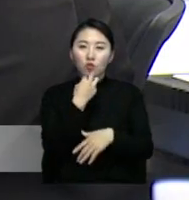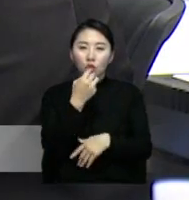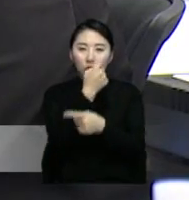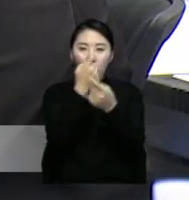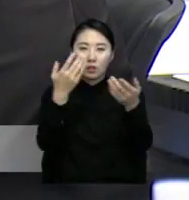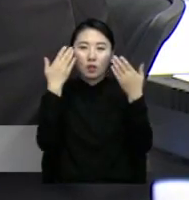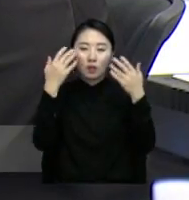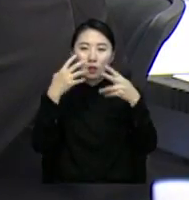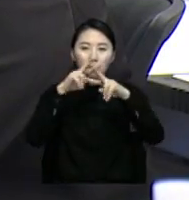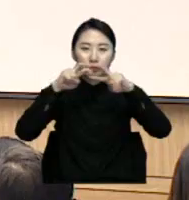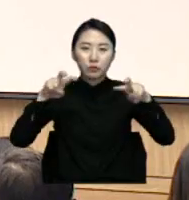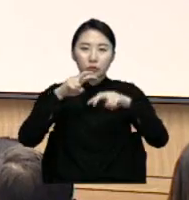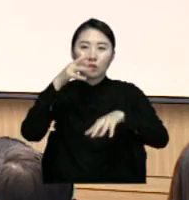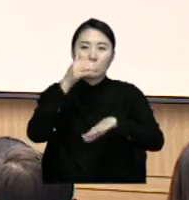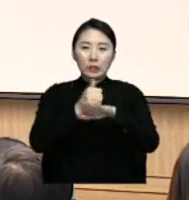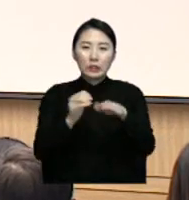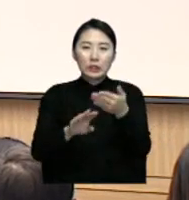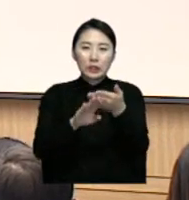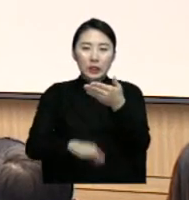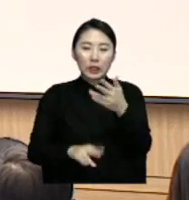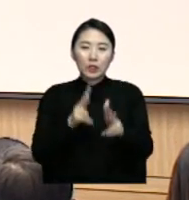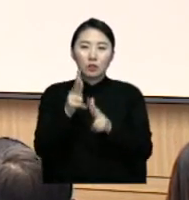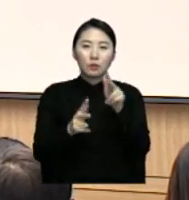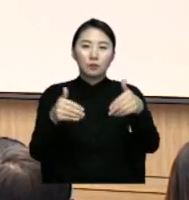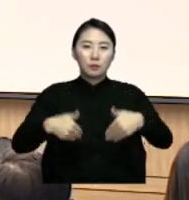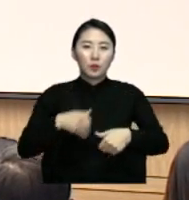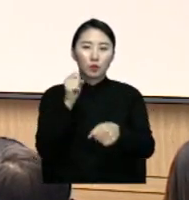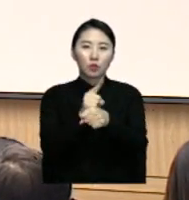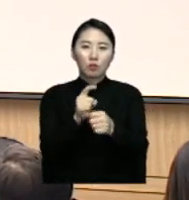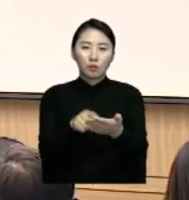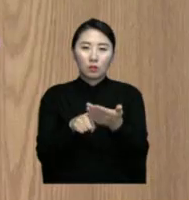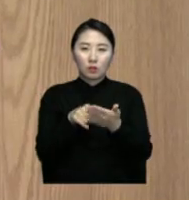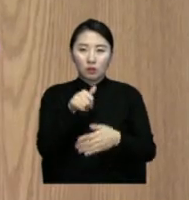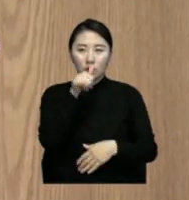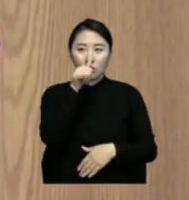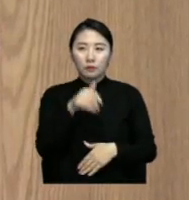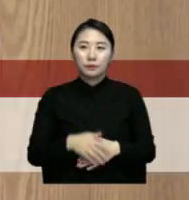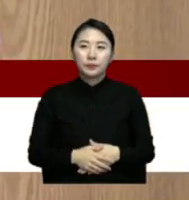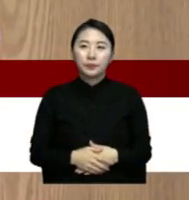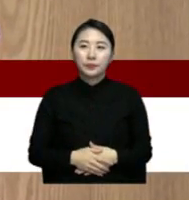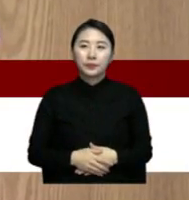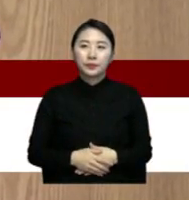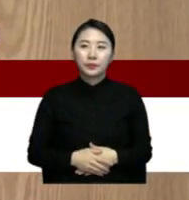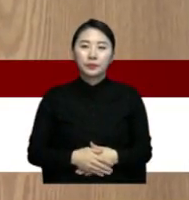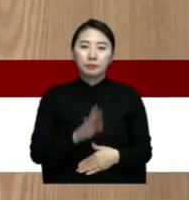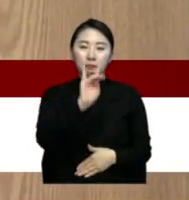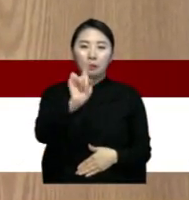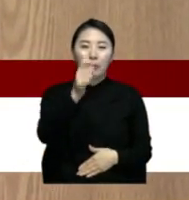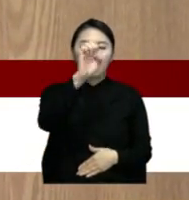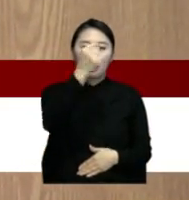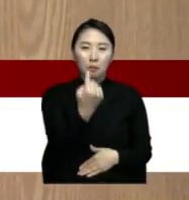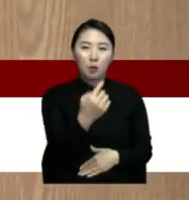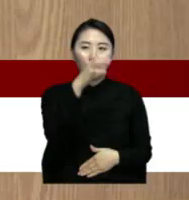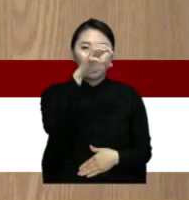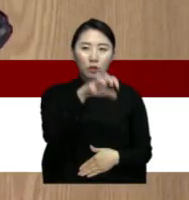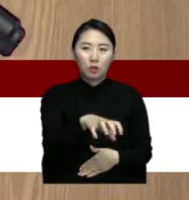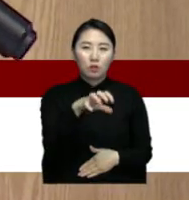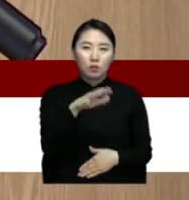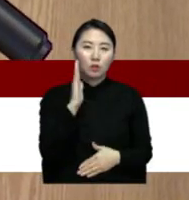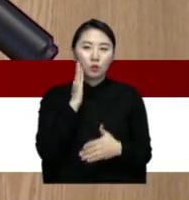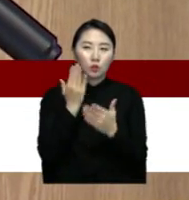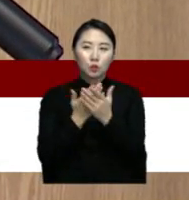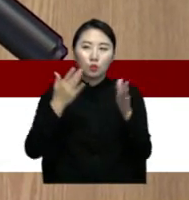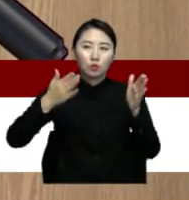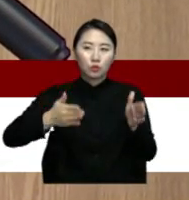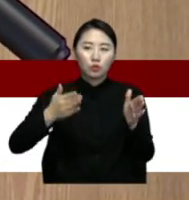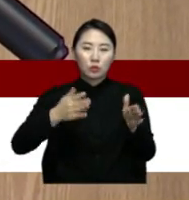같은 분석을 근거로 지하화 사업의 필요성을 강조했습니다. 안포 서초 구간 보면 20만,